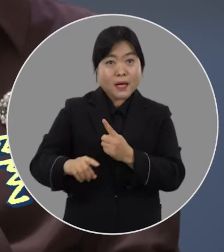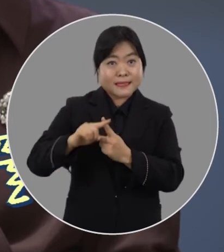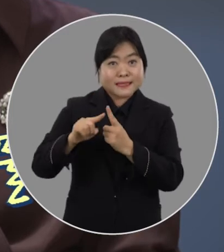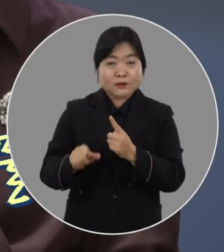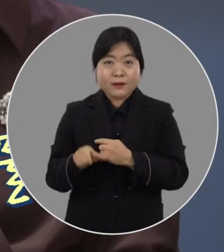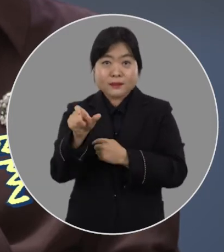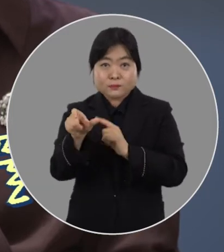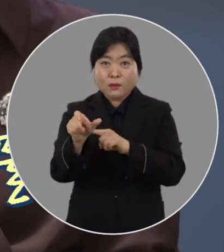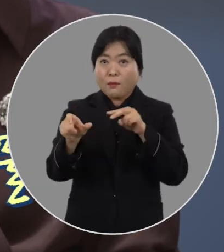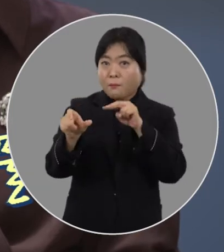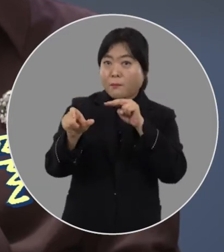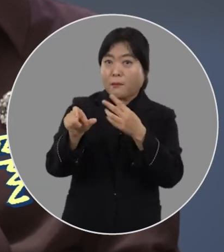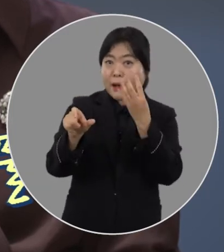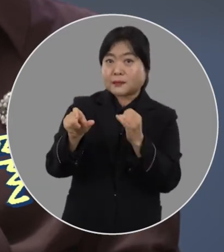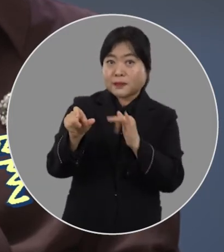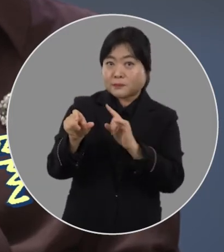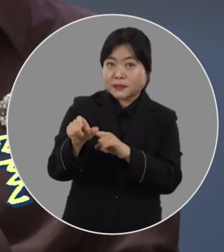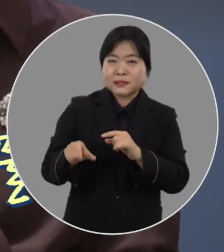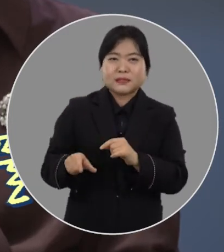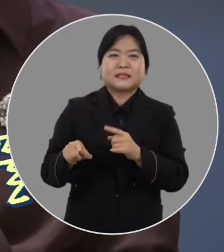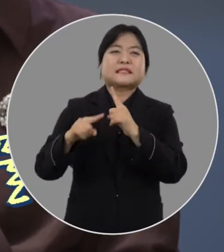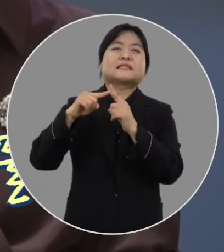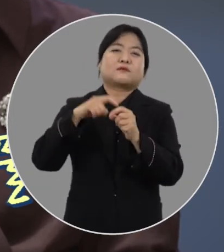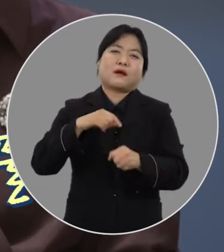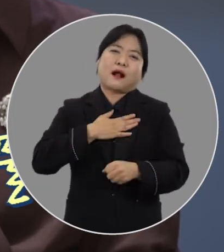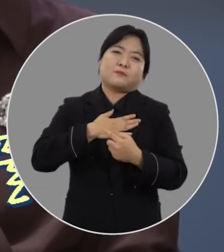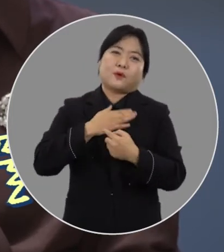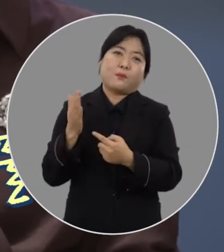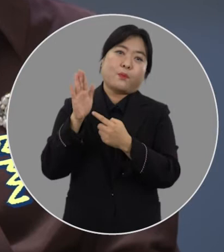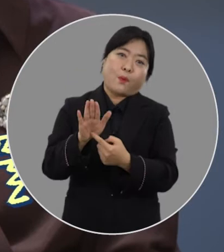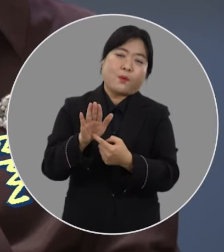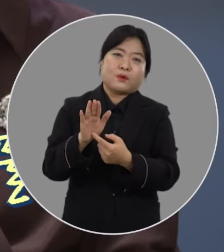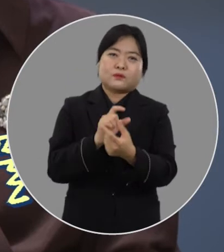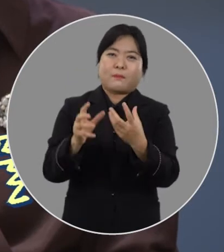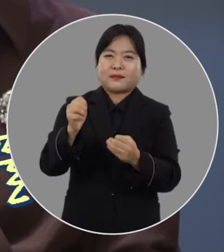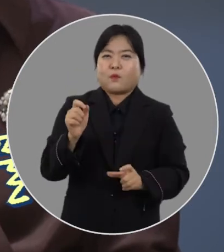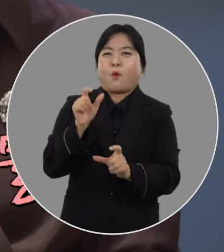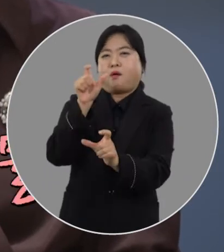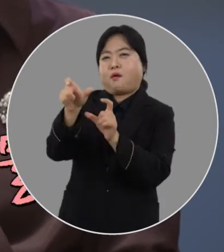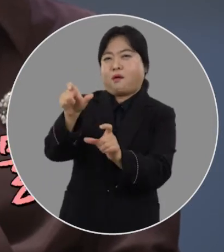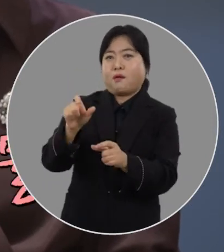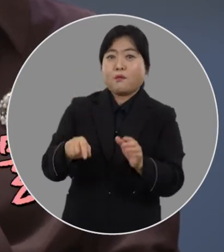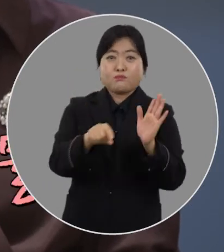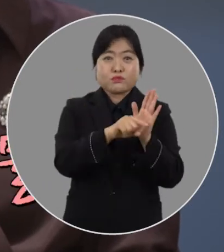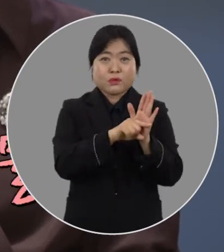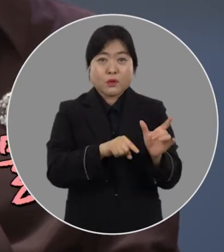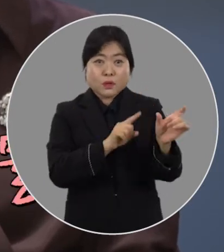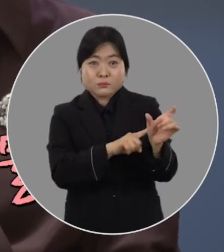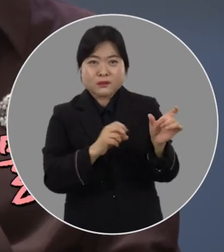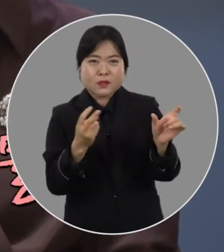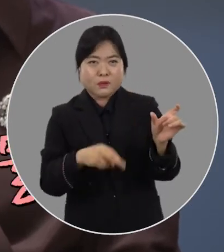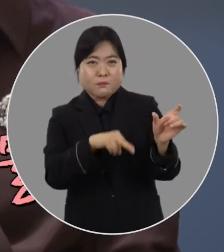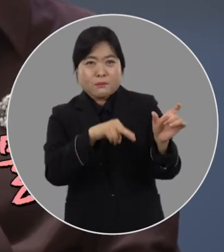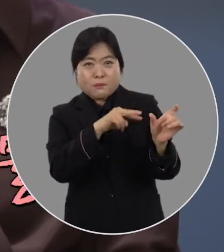긍정적인 게시물에 노출되었던 사람들은 긍정적인 감정을 표현하는 게시물을 더 많이 올렸고, 부정적 게시물에 더